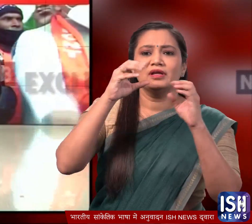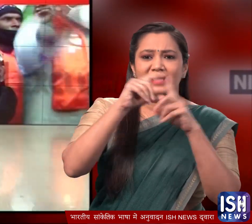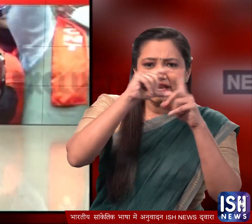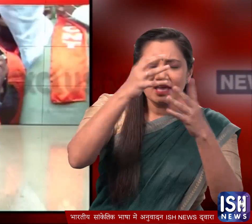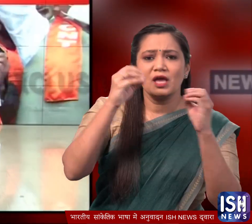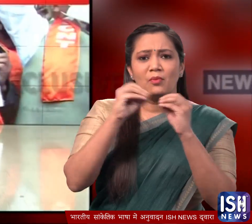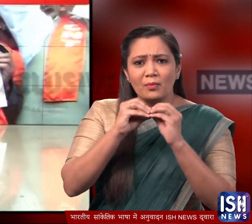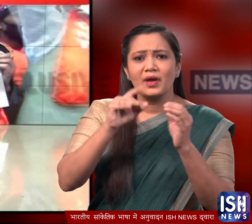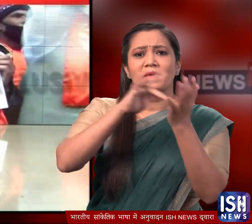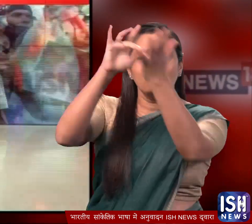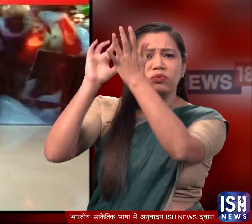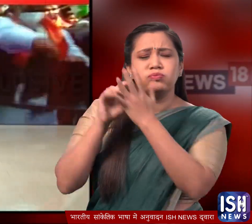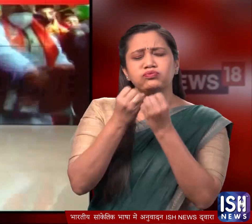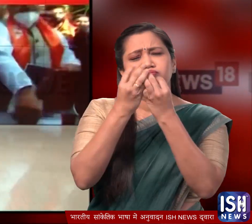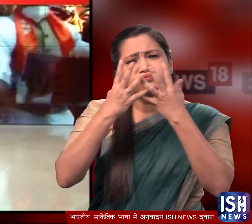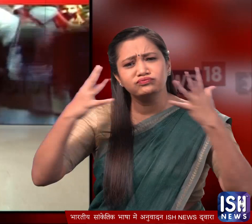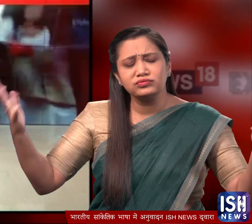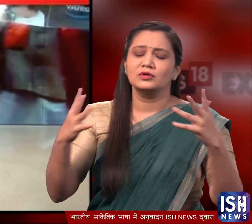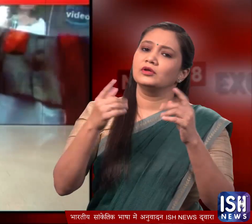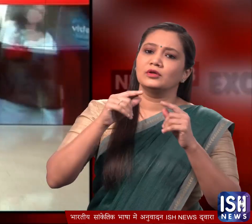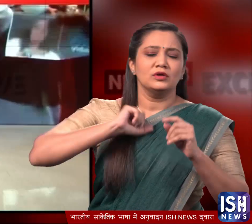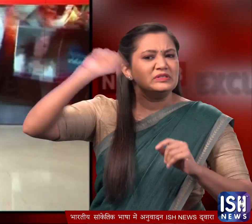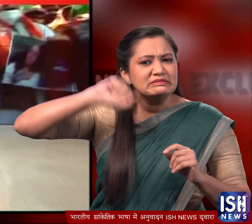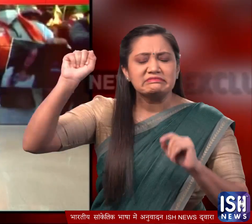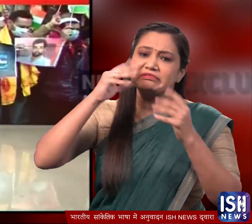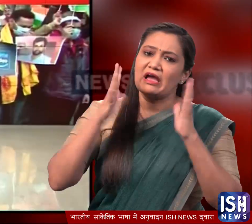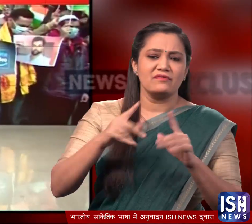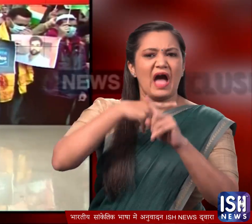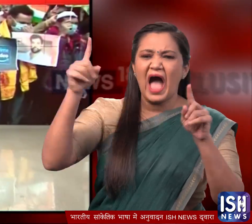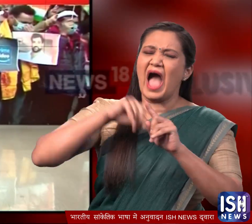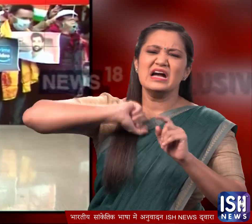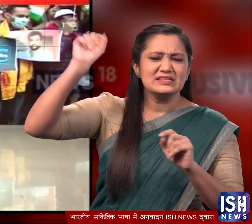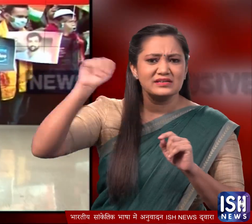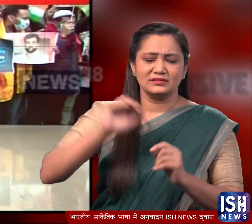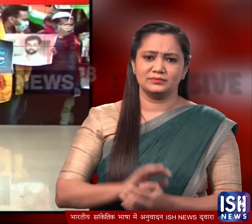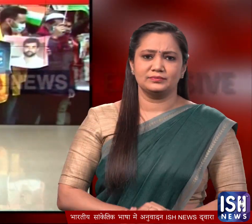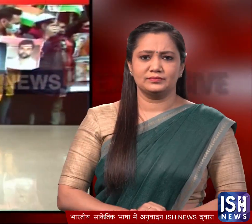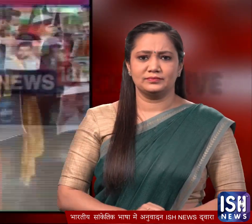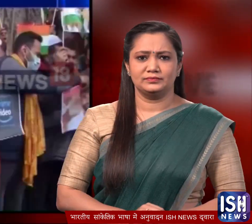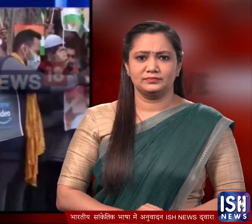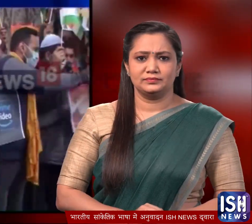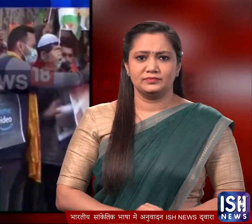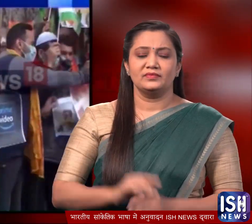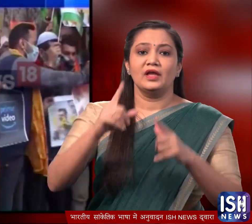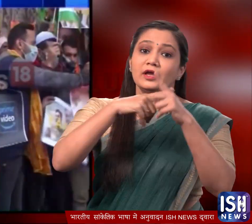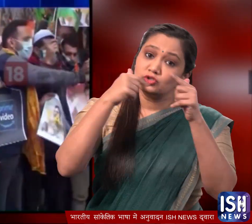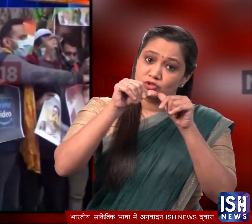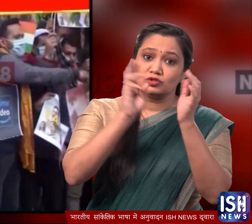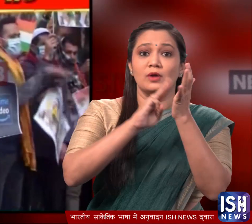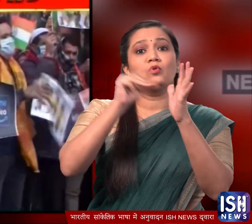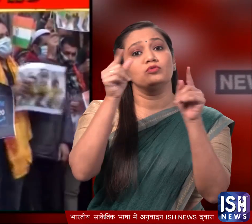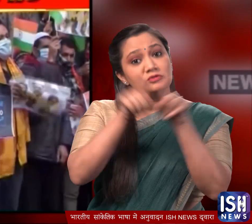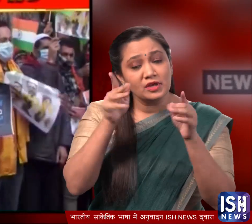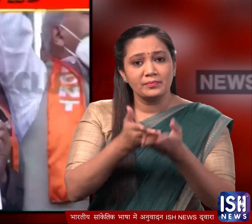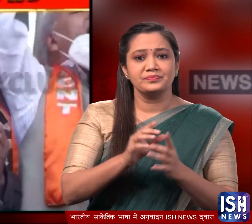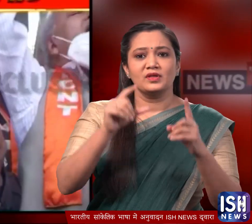दिल्ली और मुंबई समेत देश के कई शहरों में लोग वेब सीरीज तांडव का विरोध करने के लिए सड़कों पर उतरे, जिनमें